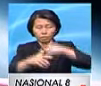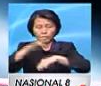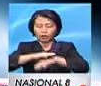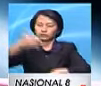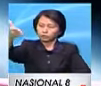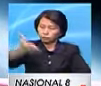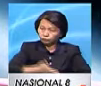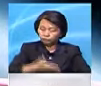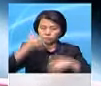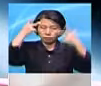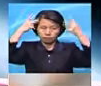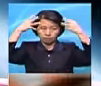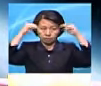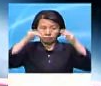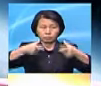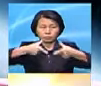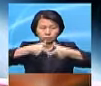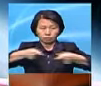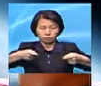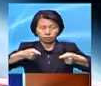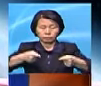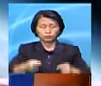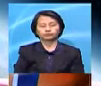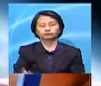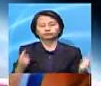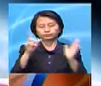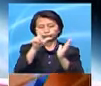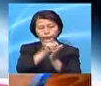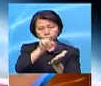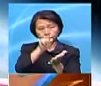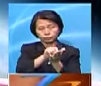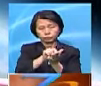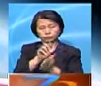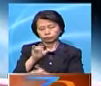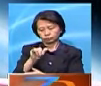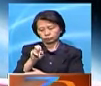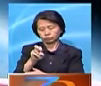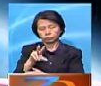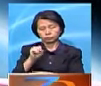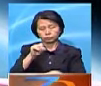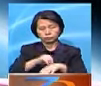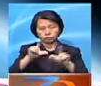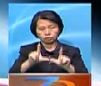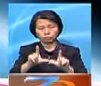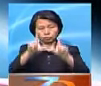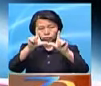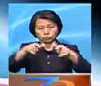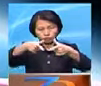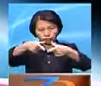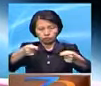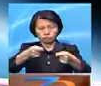jemputan Perdana Menteri jepun shinzo Abe wartawan Mohamad Yunus Mohamad Nor di Tokyo